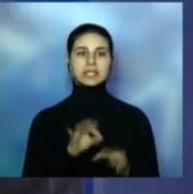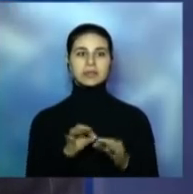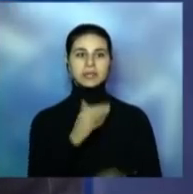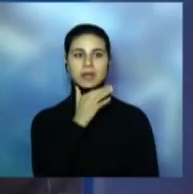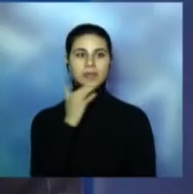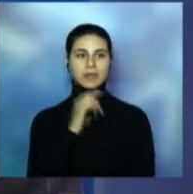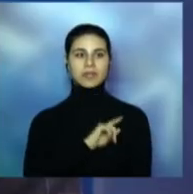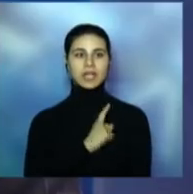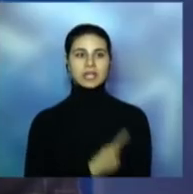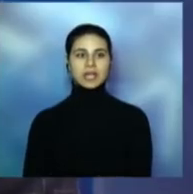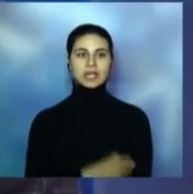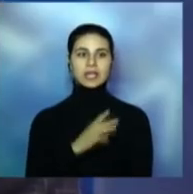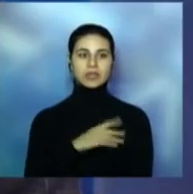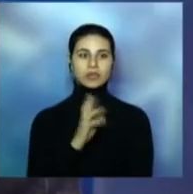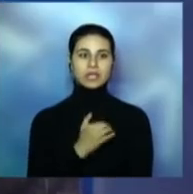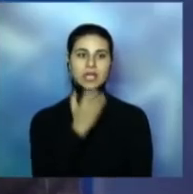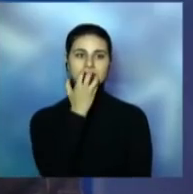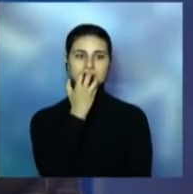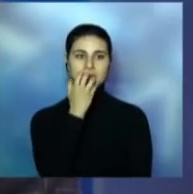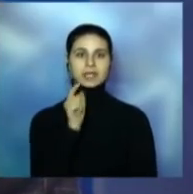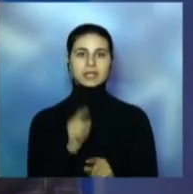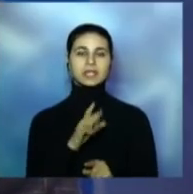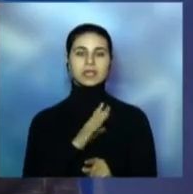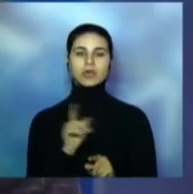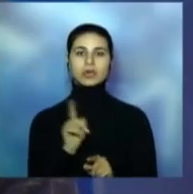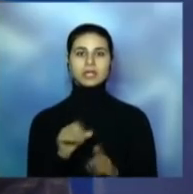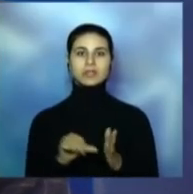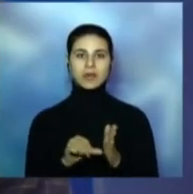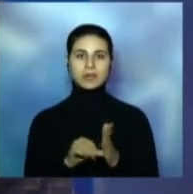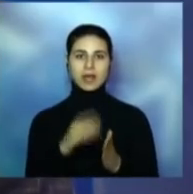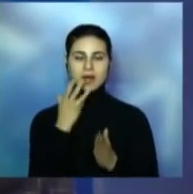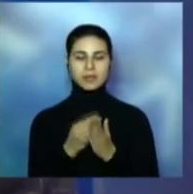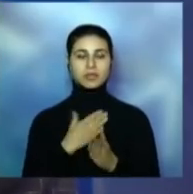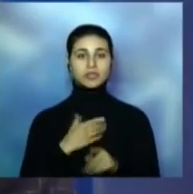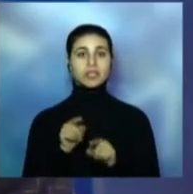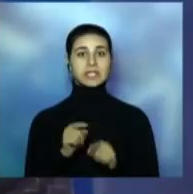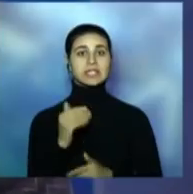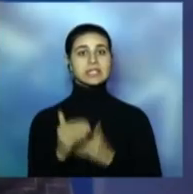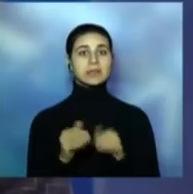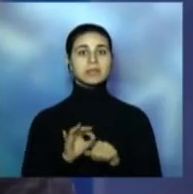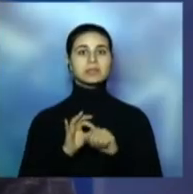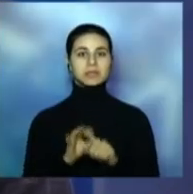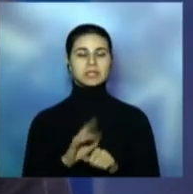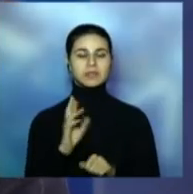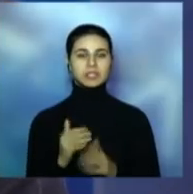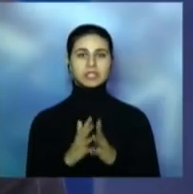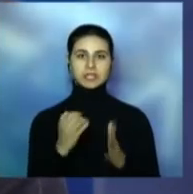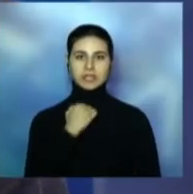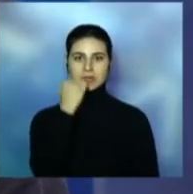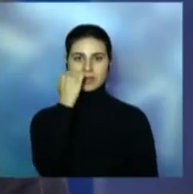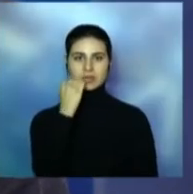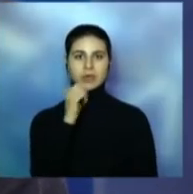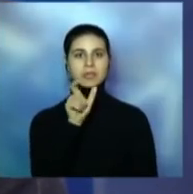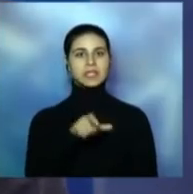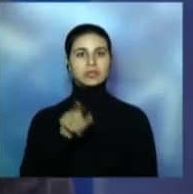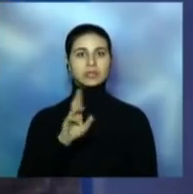ბევრი ენერგია მოდის და ზედმეტად თბილი ენერგია მოდის, რაც გვეხმარება ჩვენ იქ წარმატების მიღწევაში და დიდი მადლობა